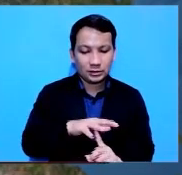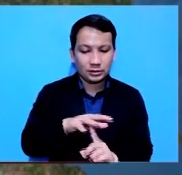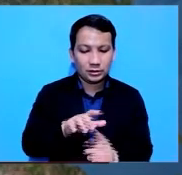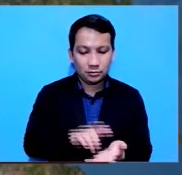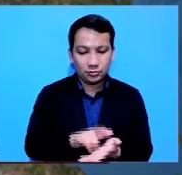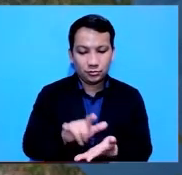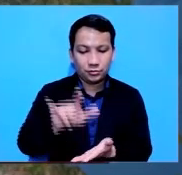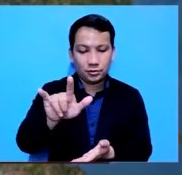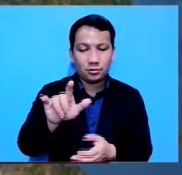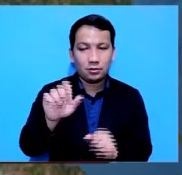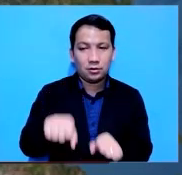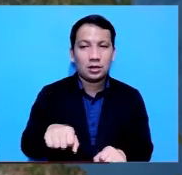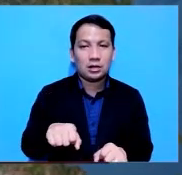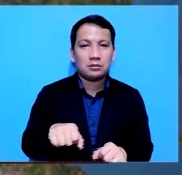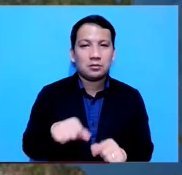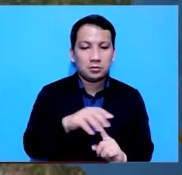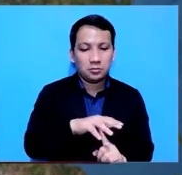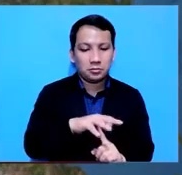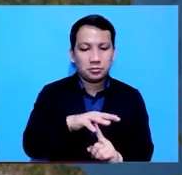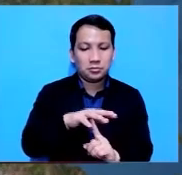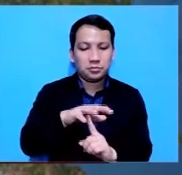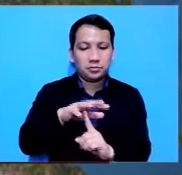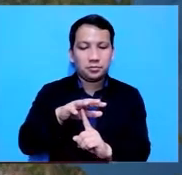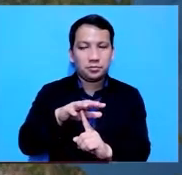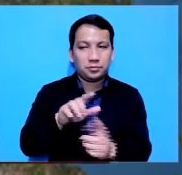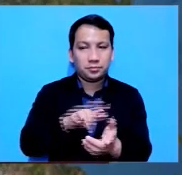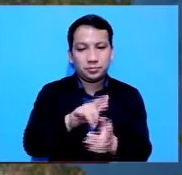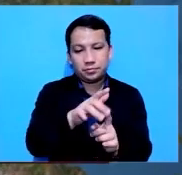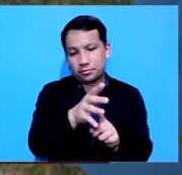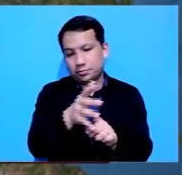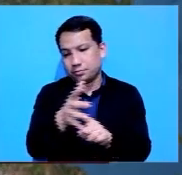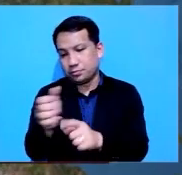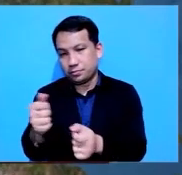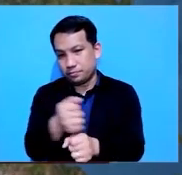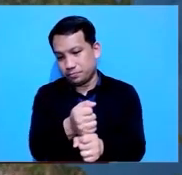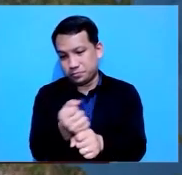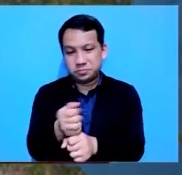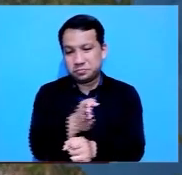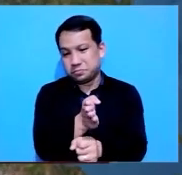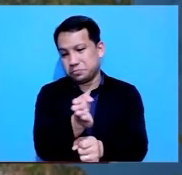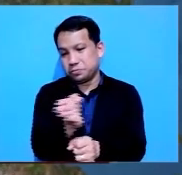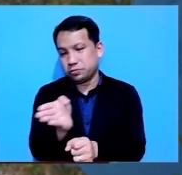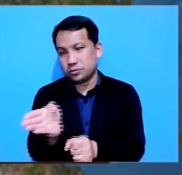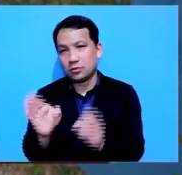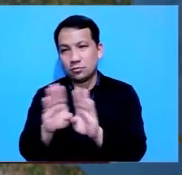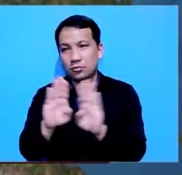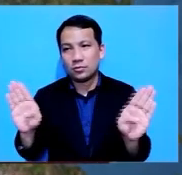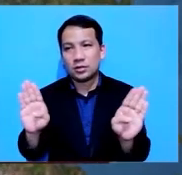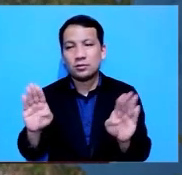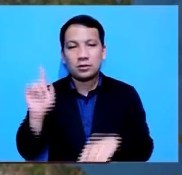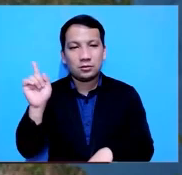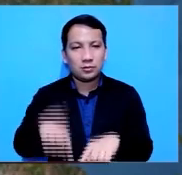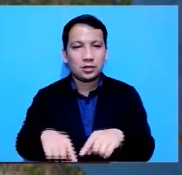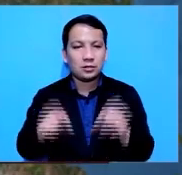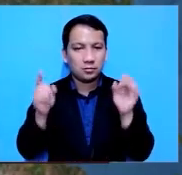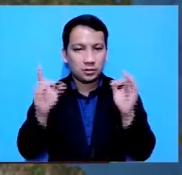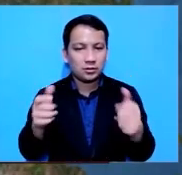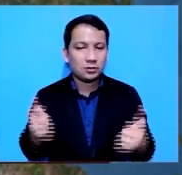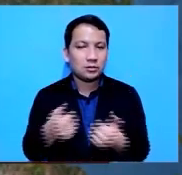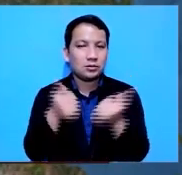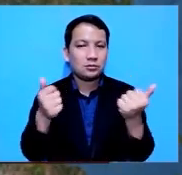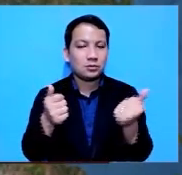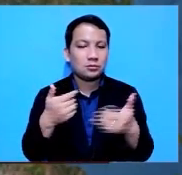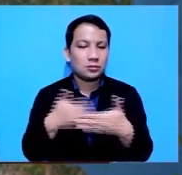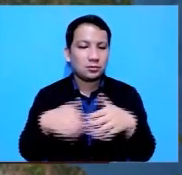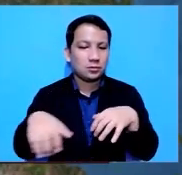Kahit mababa raw ang altitude, na maniobra pa ng piloto ang aircraft sa open area para maiwasang makapinsala sa mga malalapit na